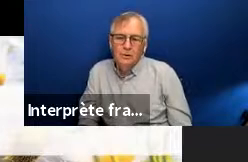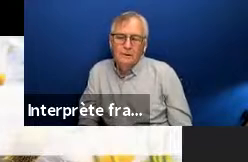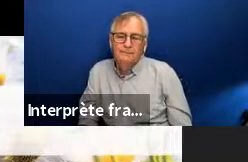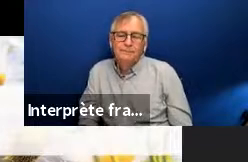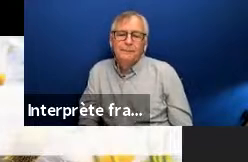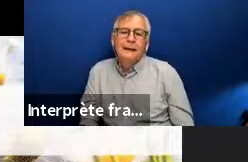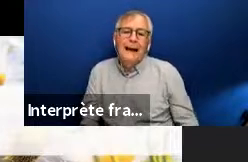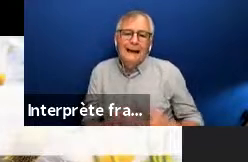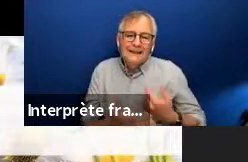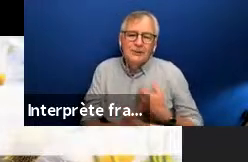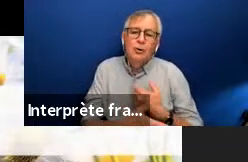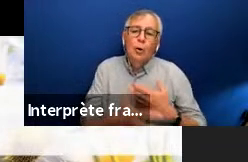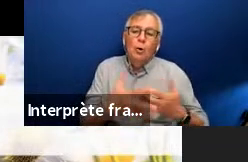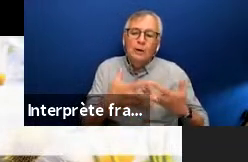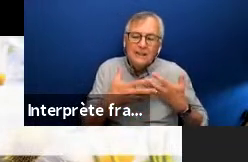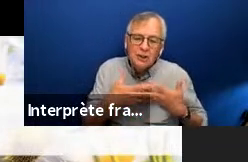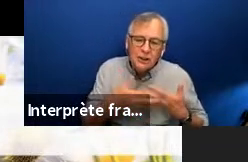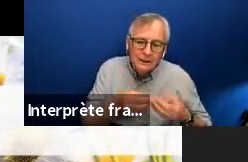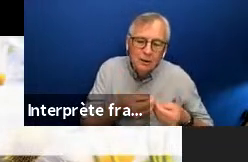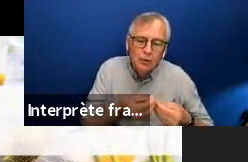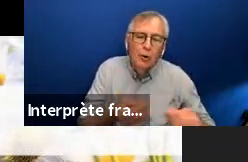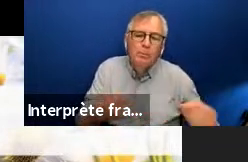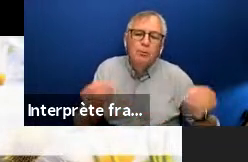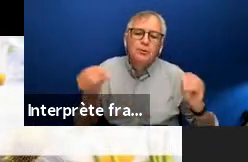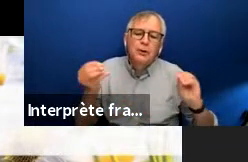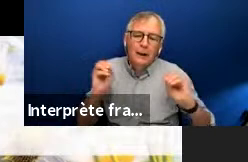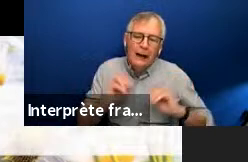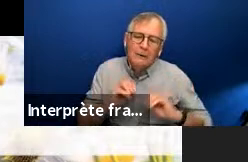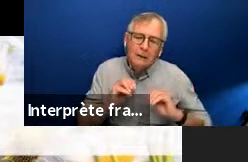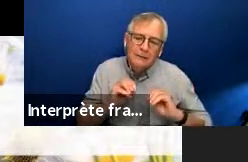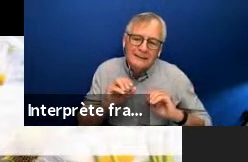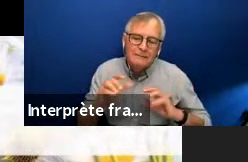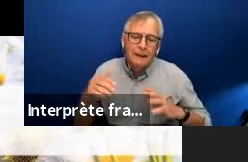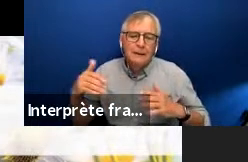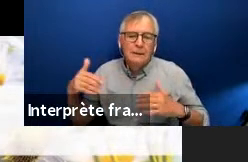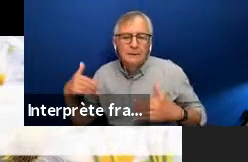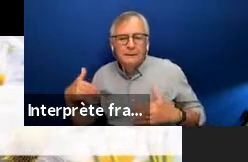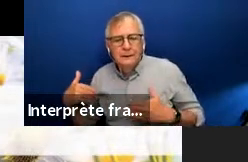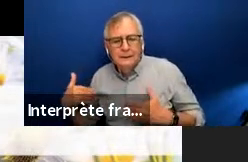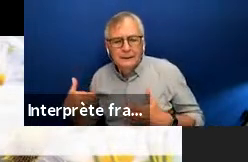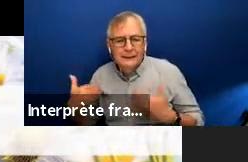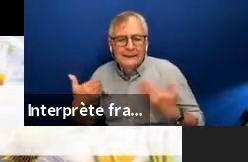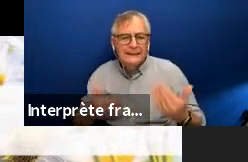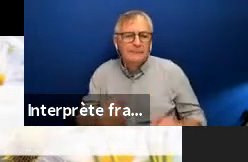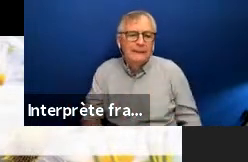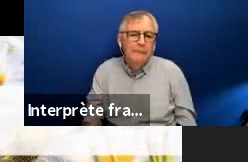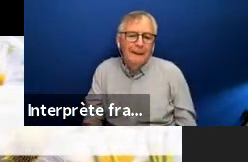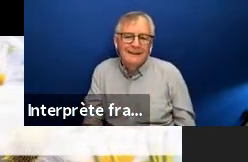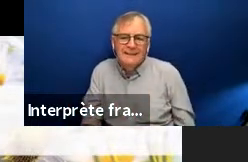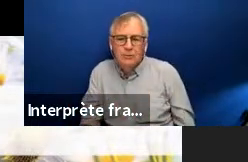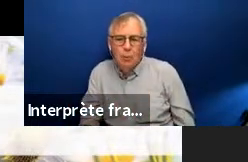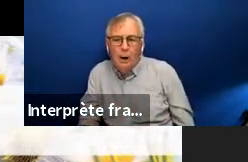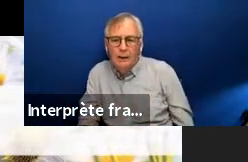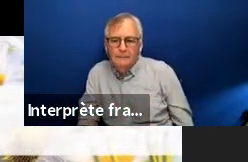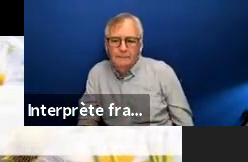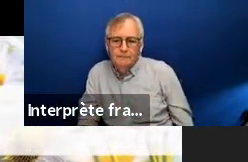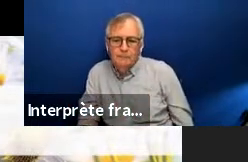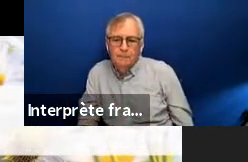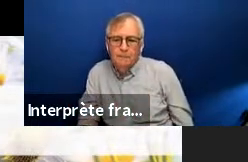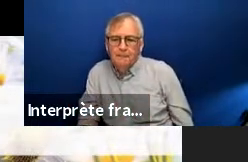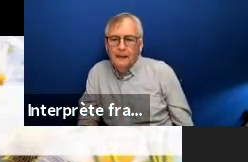Donc, la RSQ origine de plusieurs langues, effectivement, qui est expliquée par